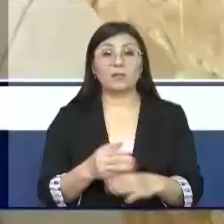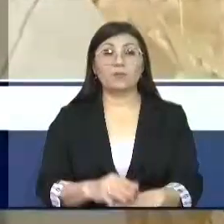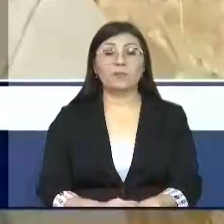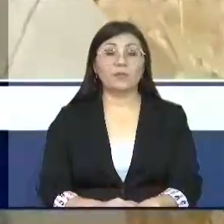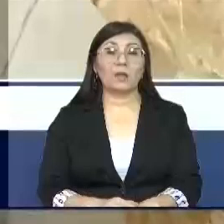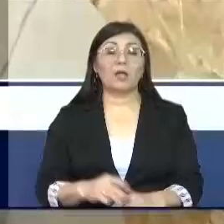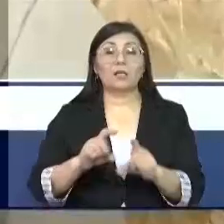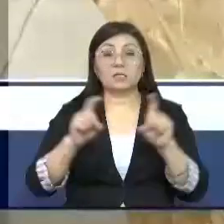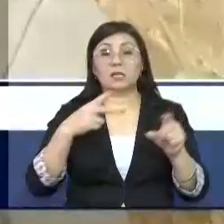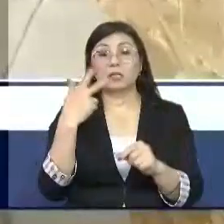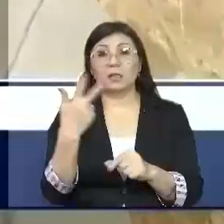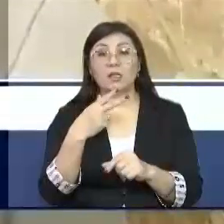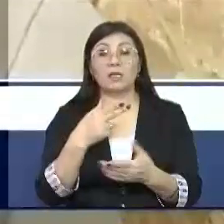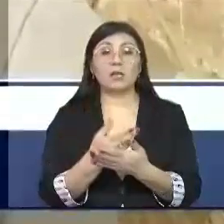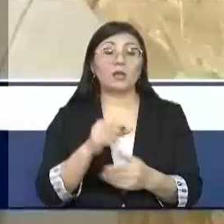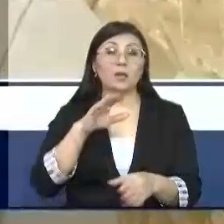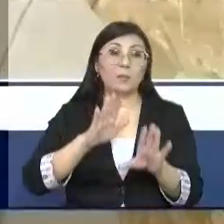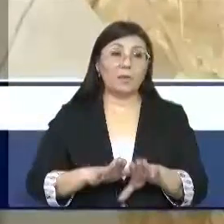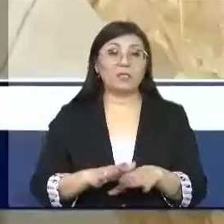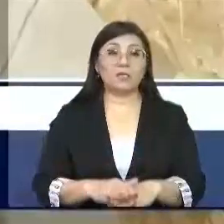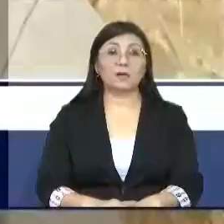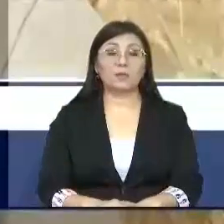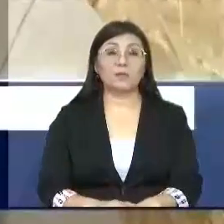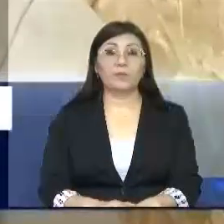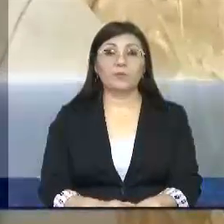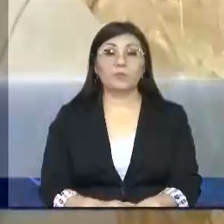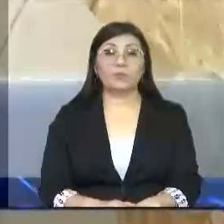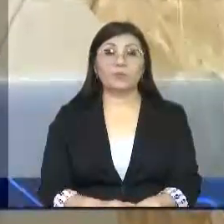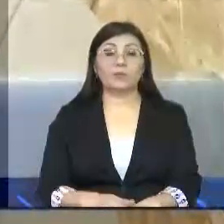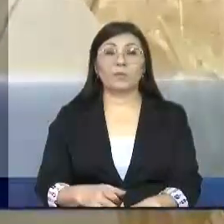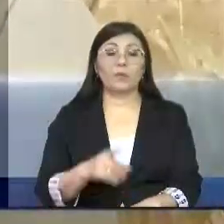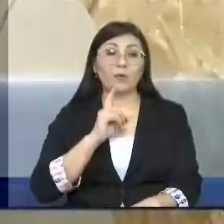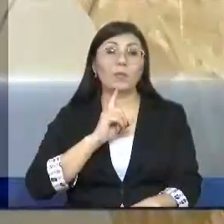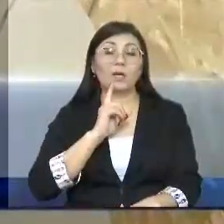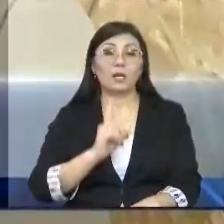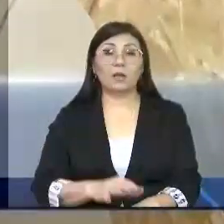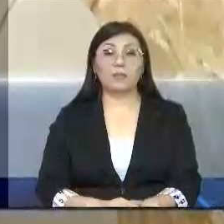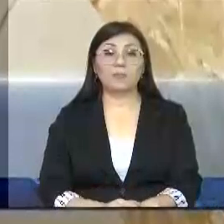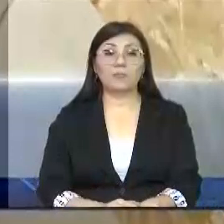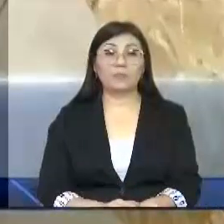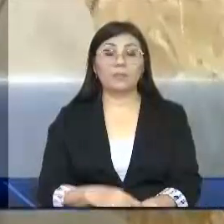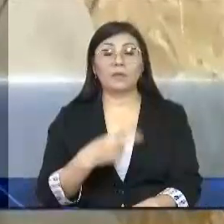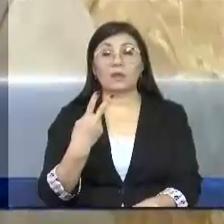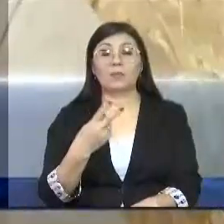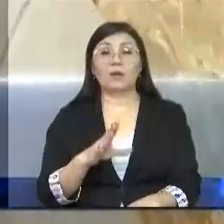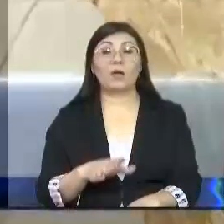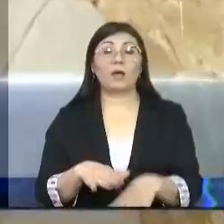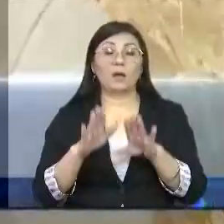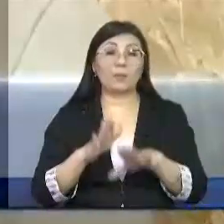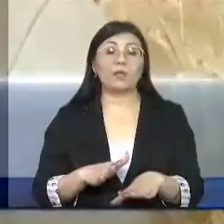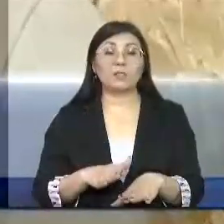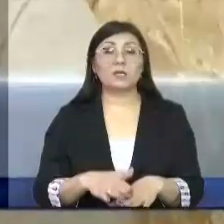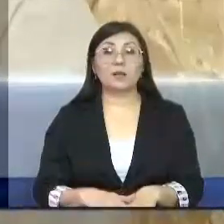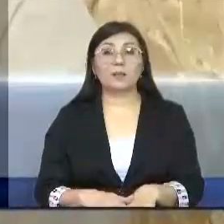поста. То есть 2 поста моечных и 1 пост – это химчистка, детейлинг. Но пока, как бы сказать, средств не хватает нам,